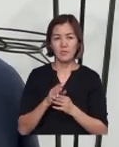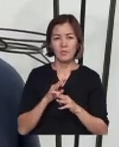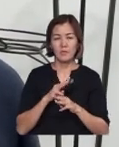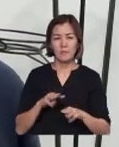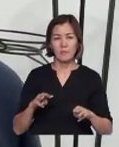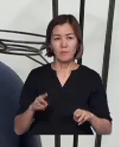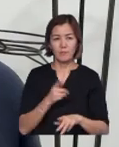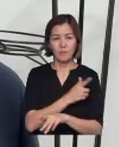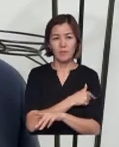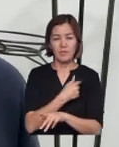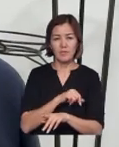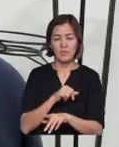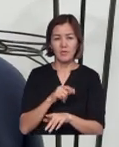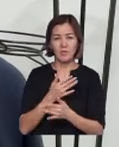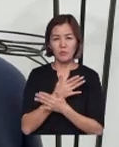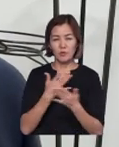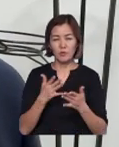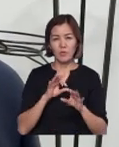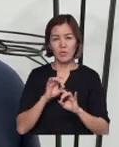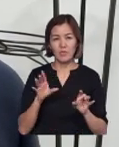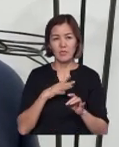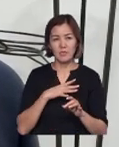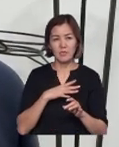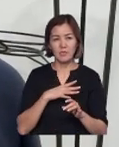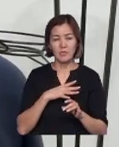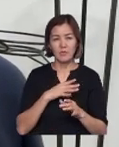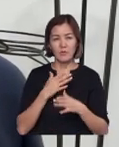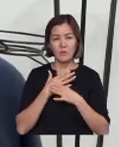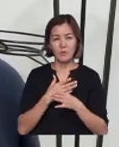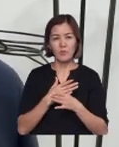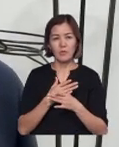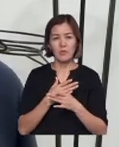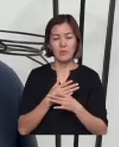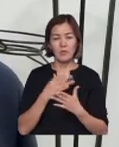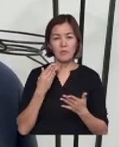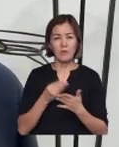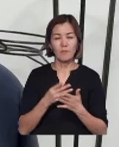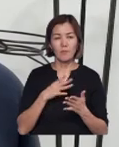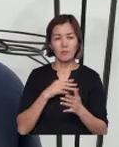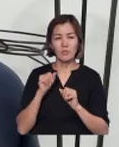көмектің түрлері туралы айтылды. Міне осы медициналық көмектің түрлерін қанша қымбат болса да